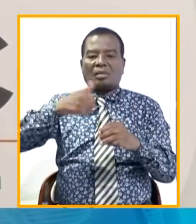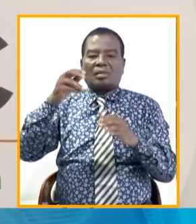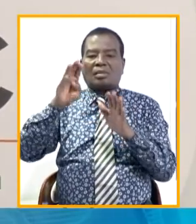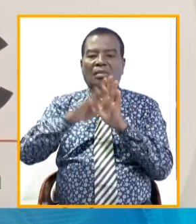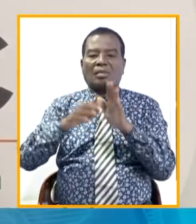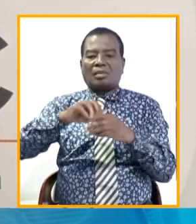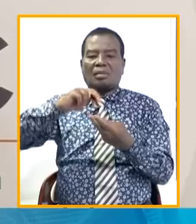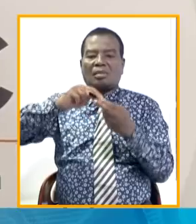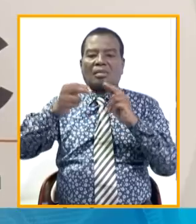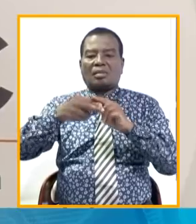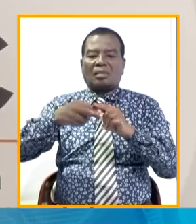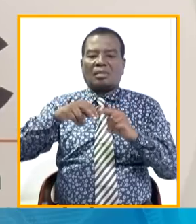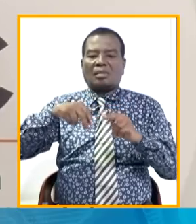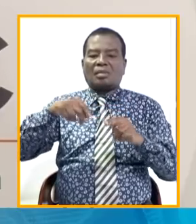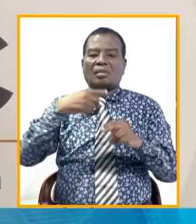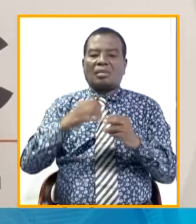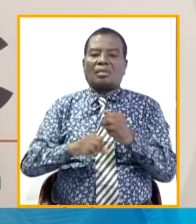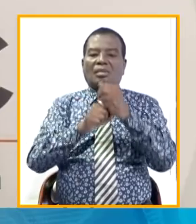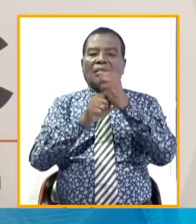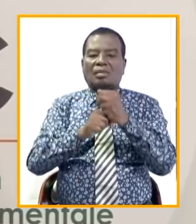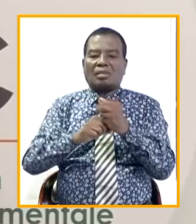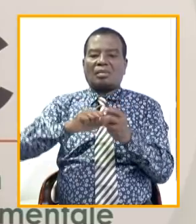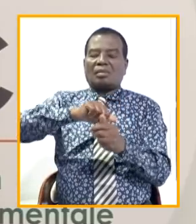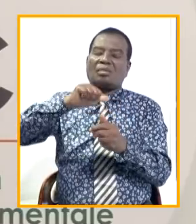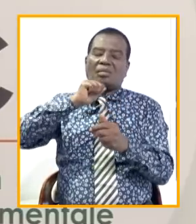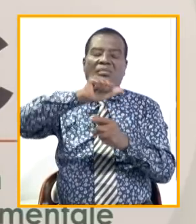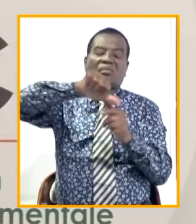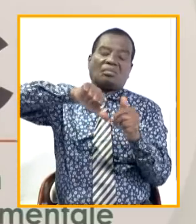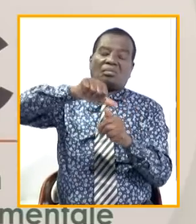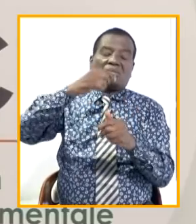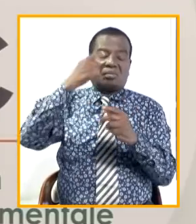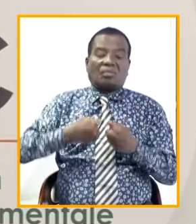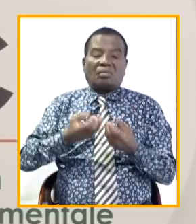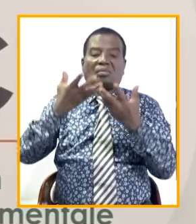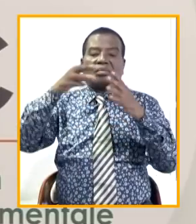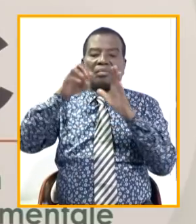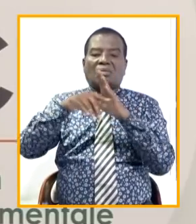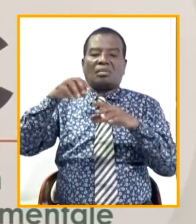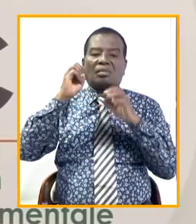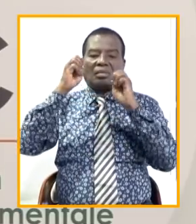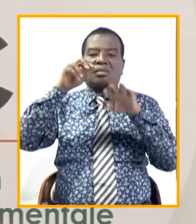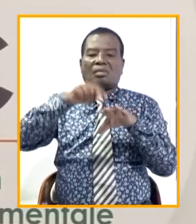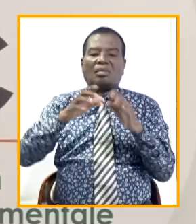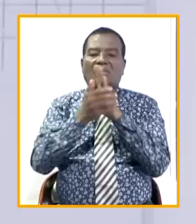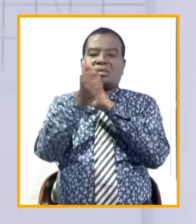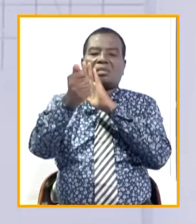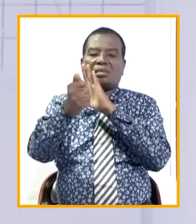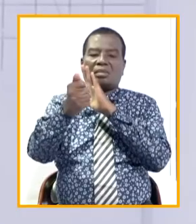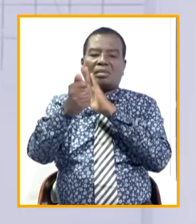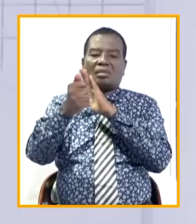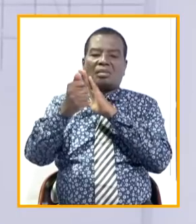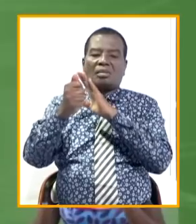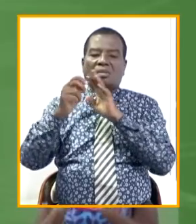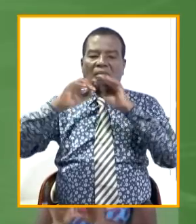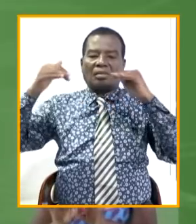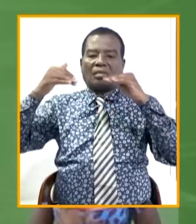le numérique, qui est un support incontournable de promotion d'une éducation de qualité,